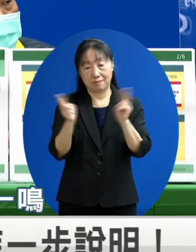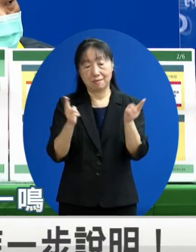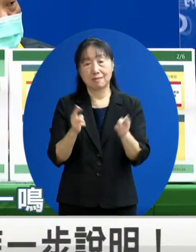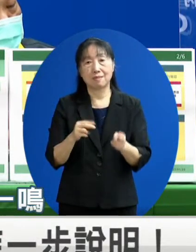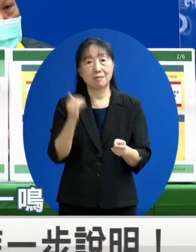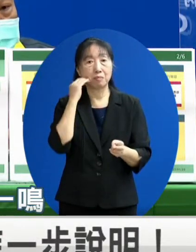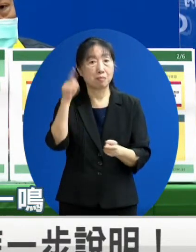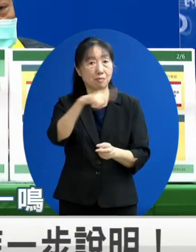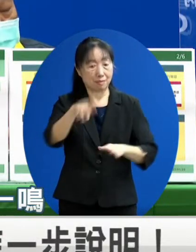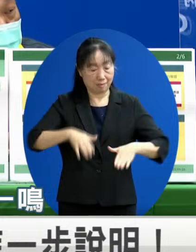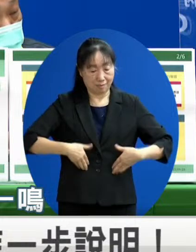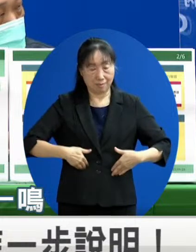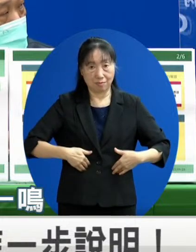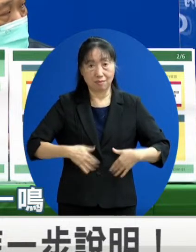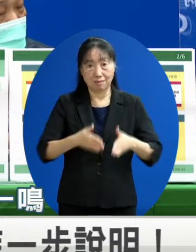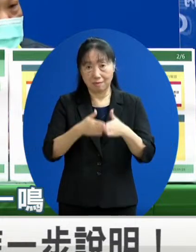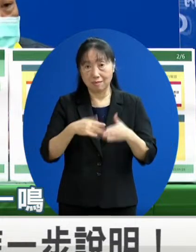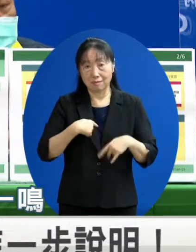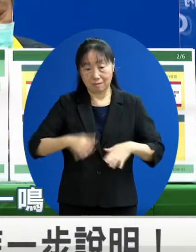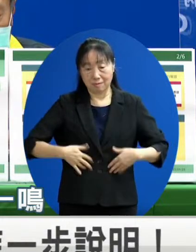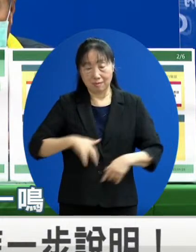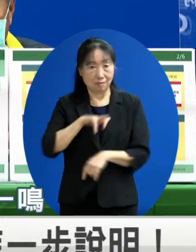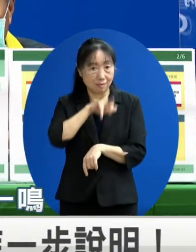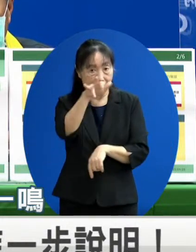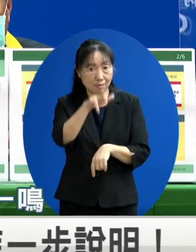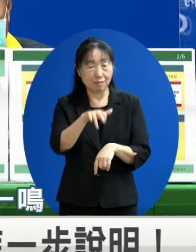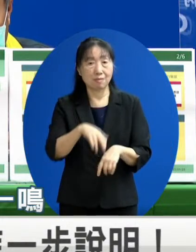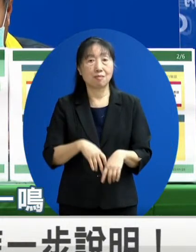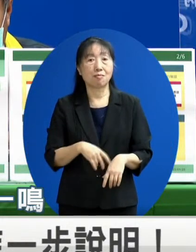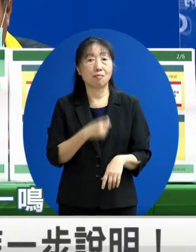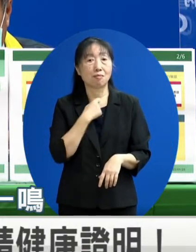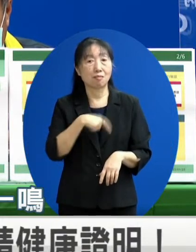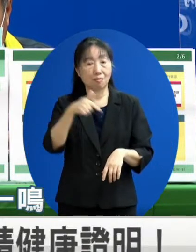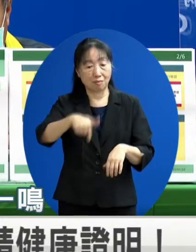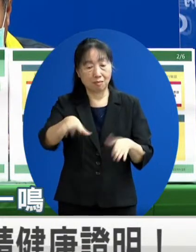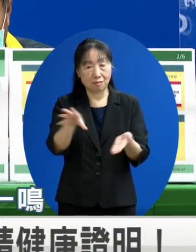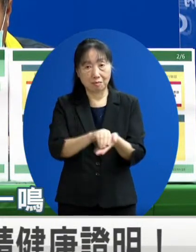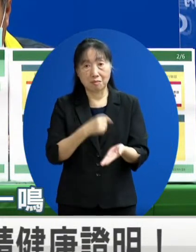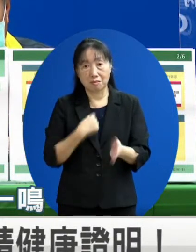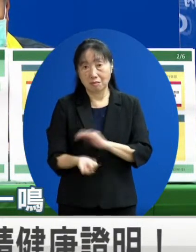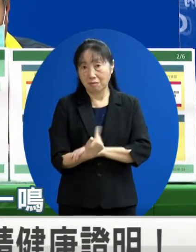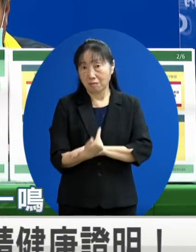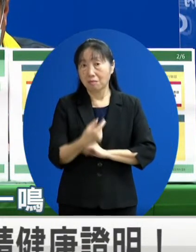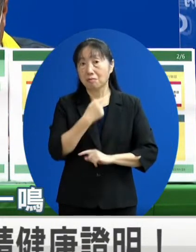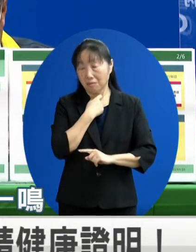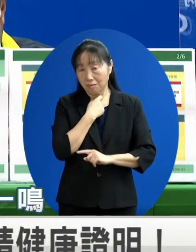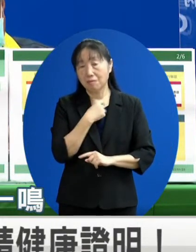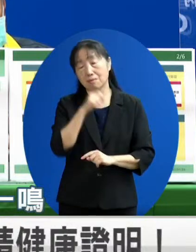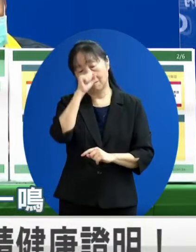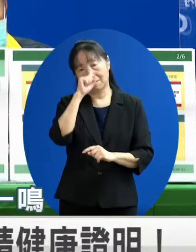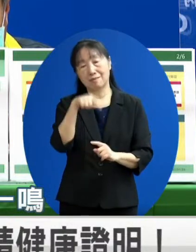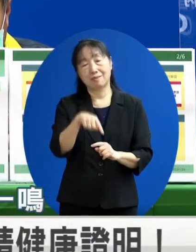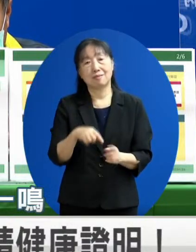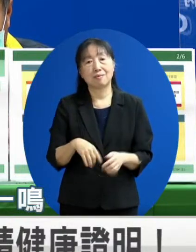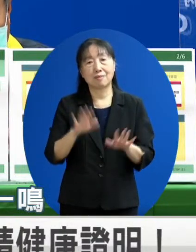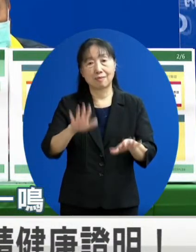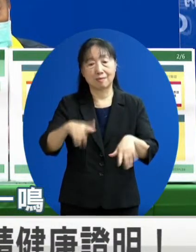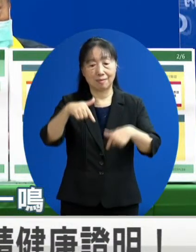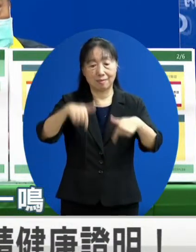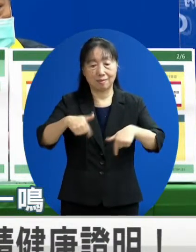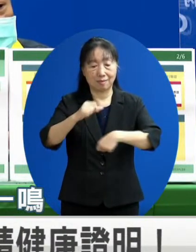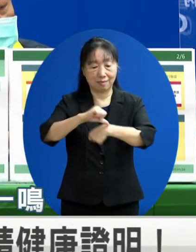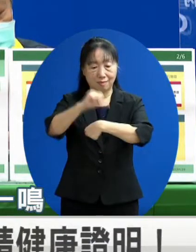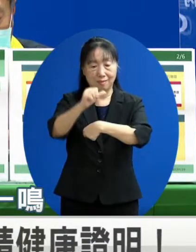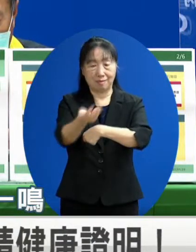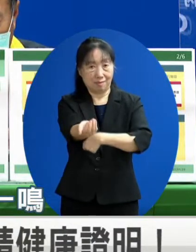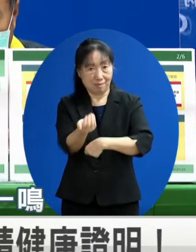有急着需要赶出国、赶飞机，急着要下载的 的民众，麻烦请在今天下